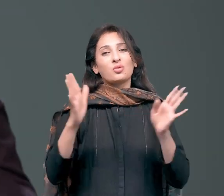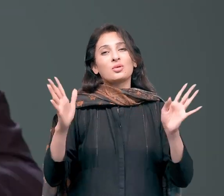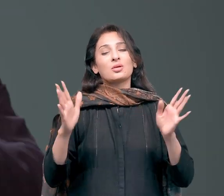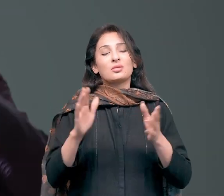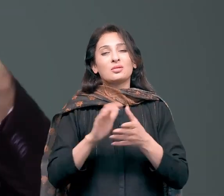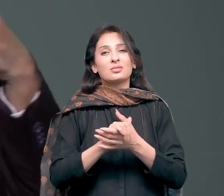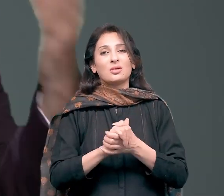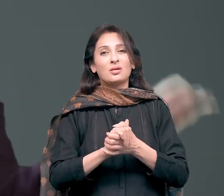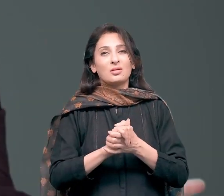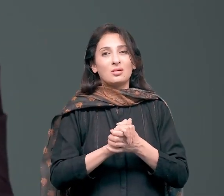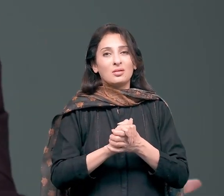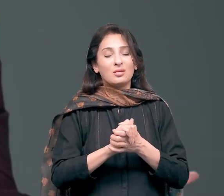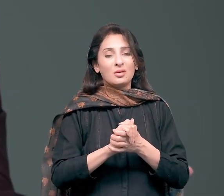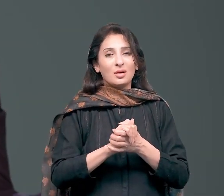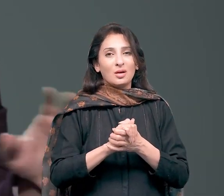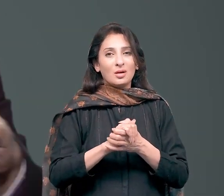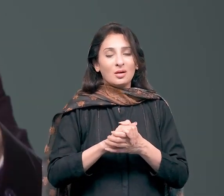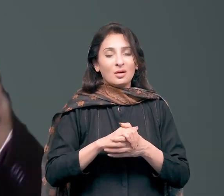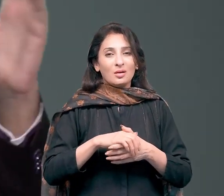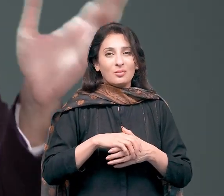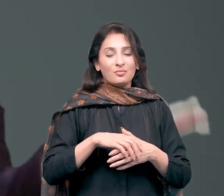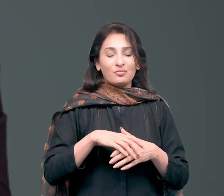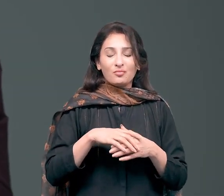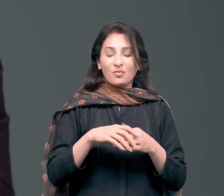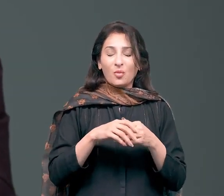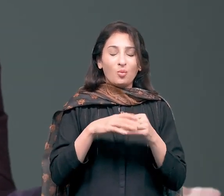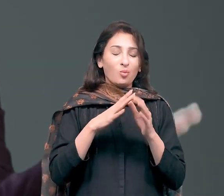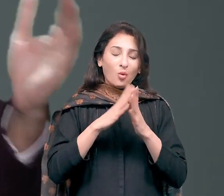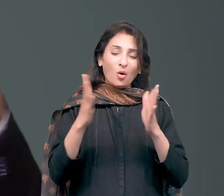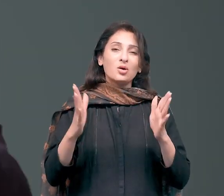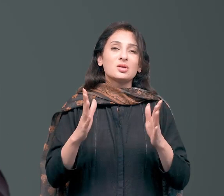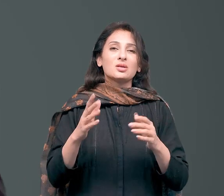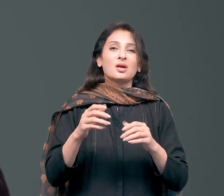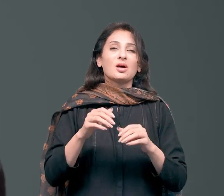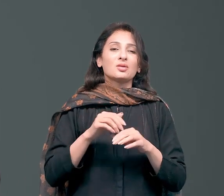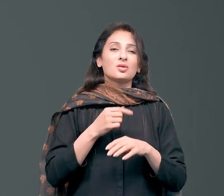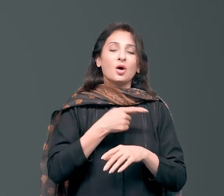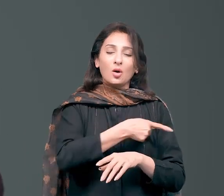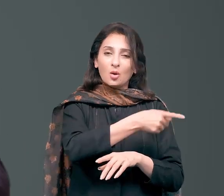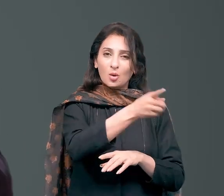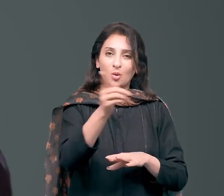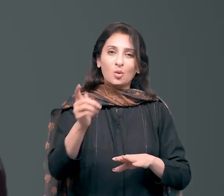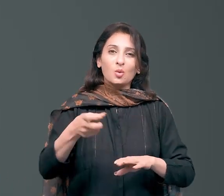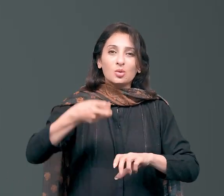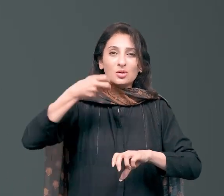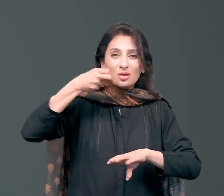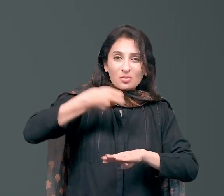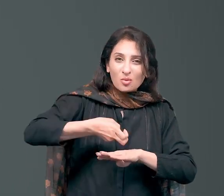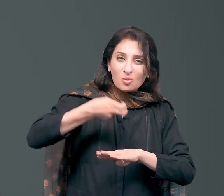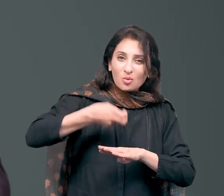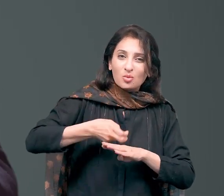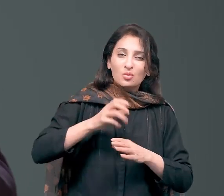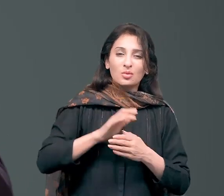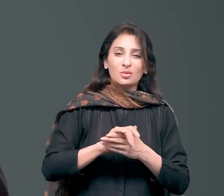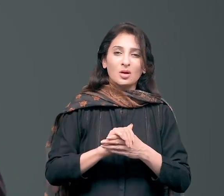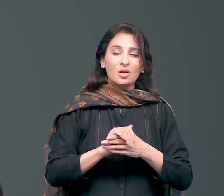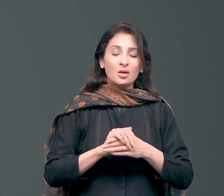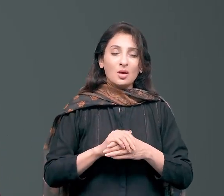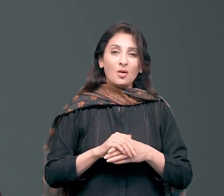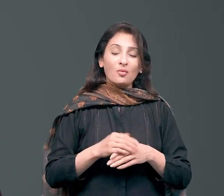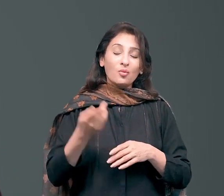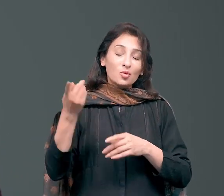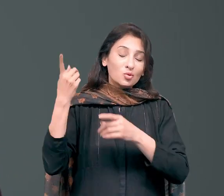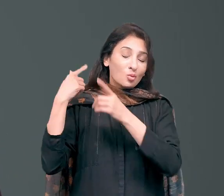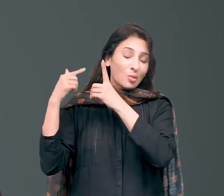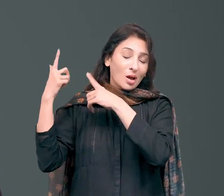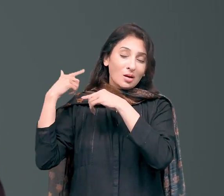صرف ادھر سکھوں نے نہیں رکھا، صرف ہندوؤں نے نہیں رکھا، ادھر ہمارے ہاں بھی مسلمانوں نے اس حصے میں بھی بہت ہی